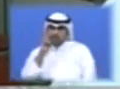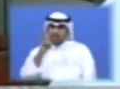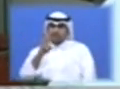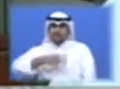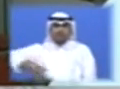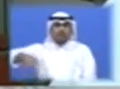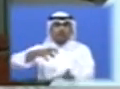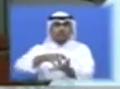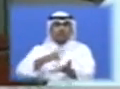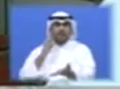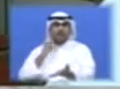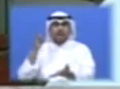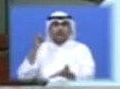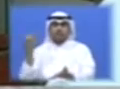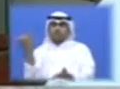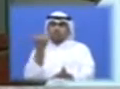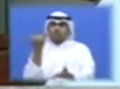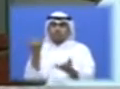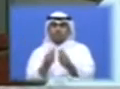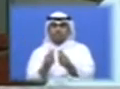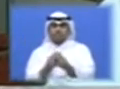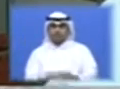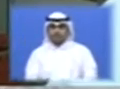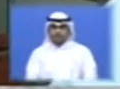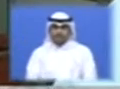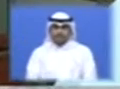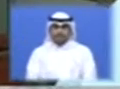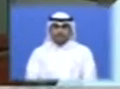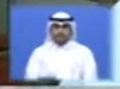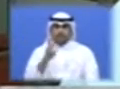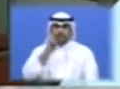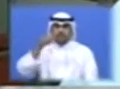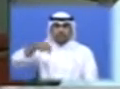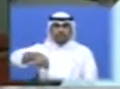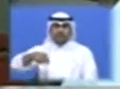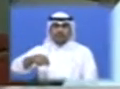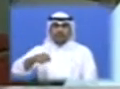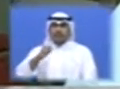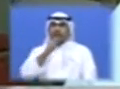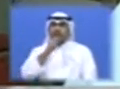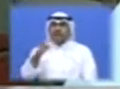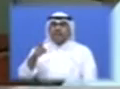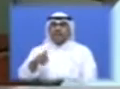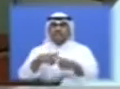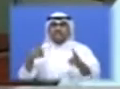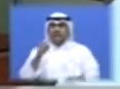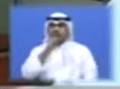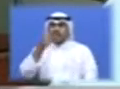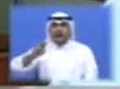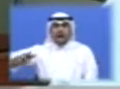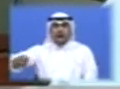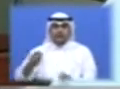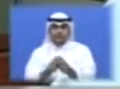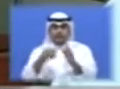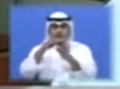إلى المغرب، وبالأخص الجهود من الأخوة في إذاعة دولة الكويت. إذاعة دولة الكويت بخصوص